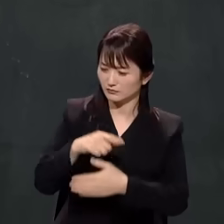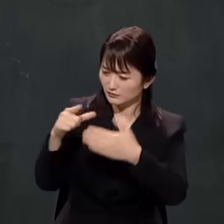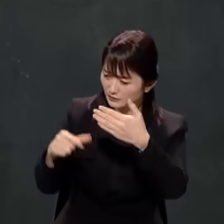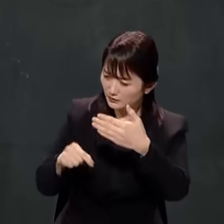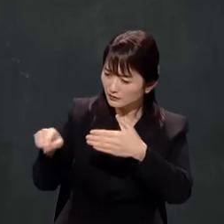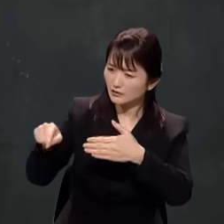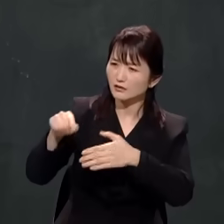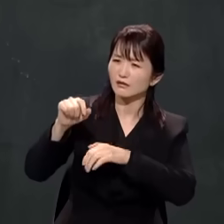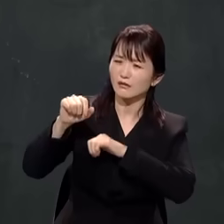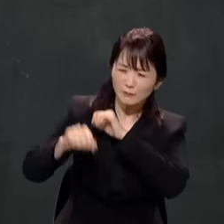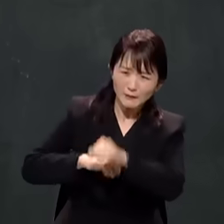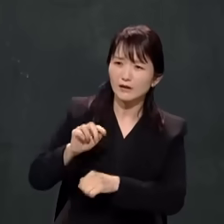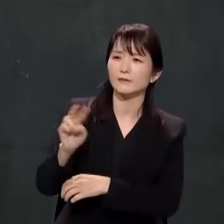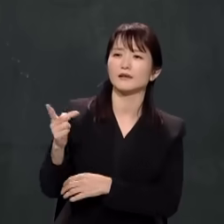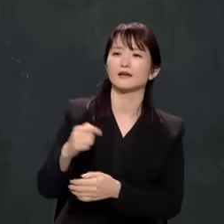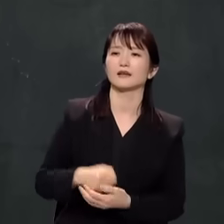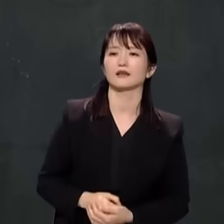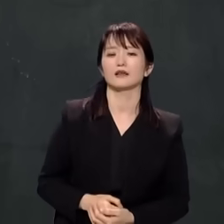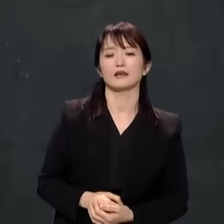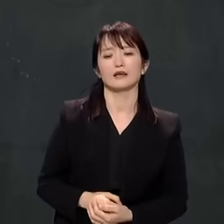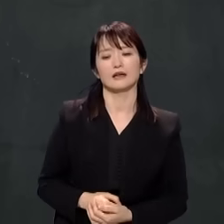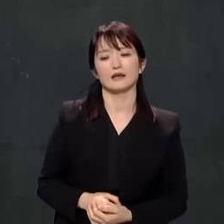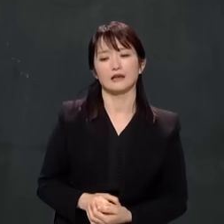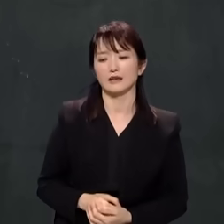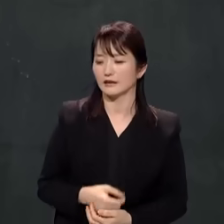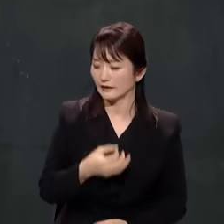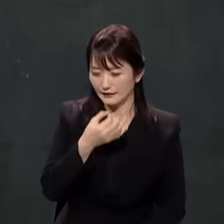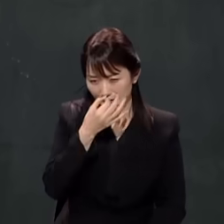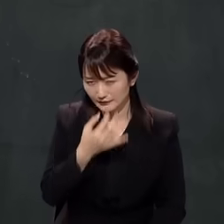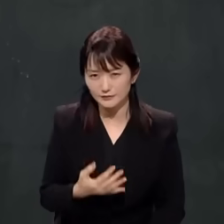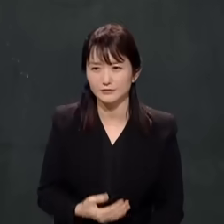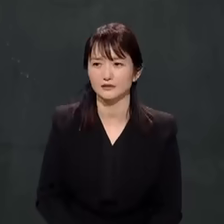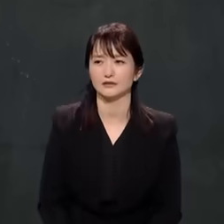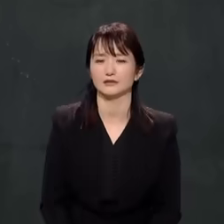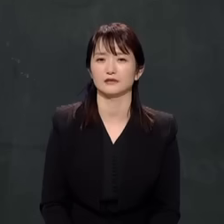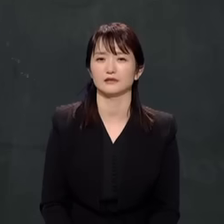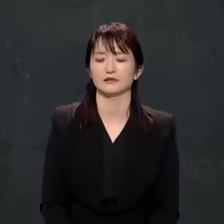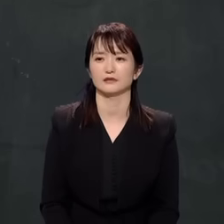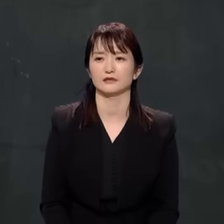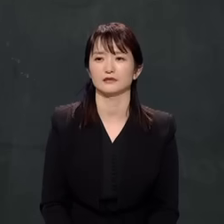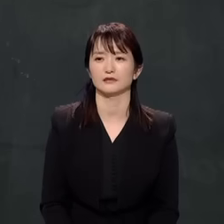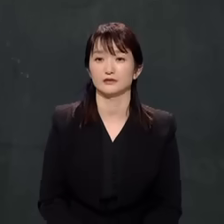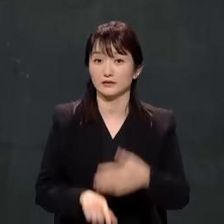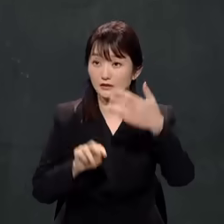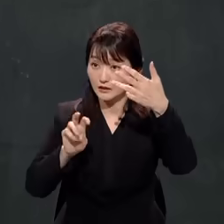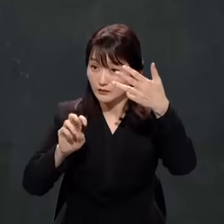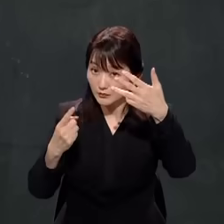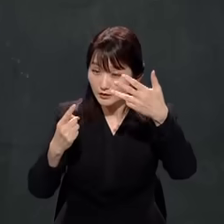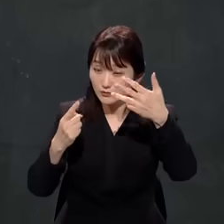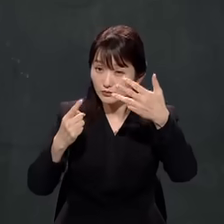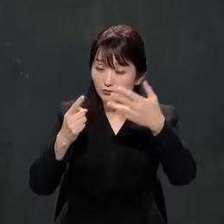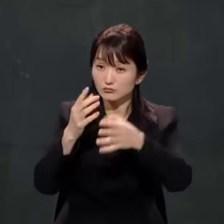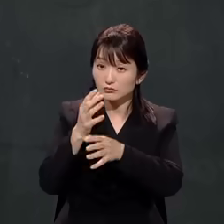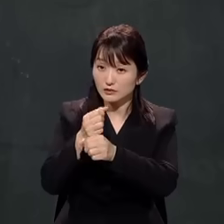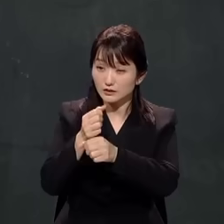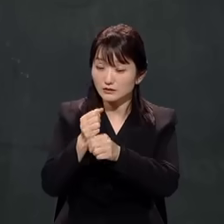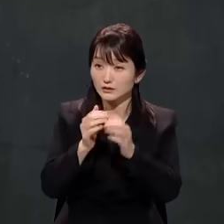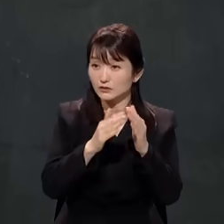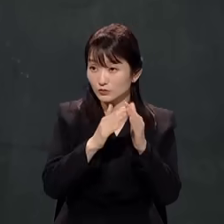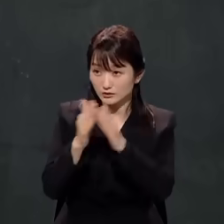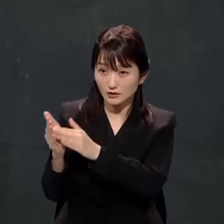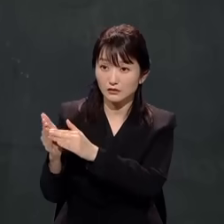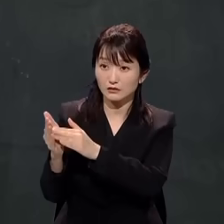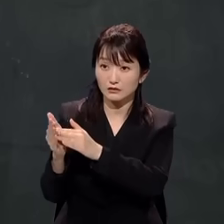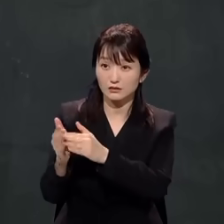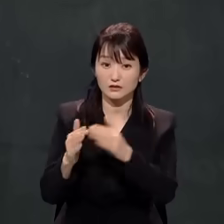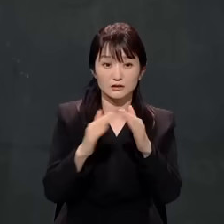또 참 힘드네요. 힘들어. 8월 31일 날 이사 가신다 하셔가지고